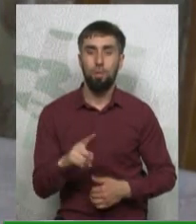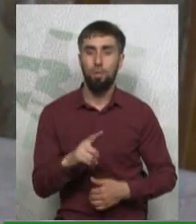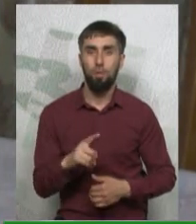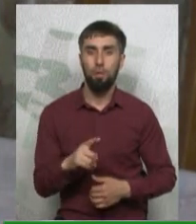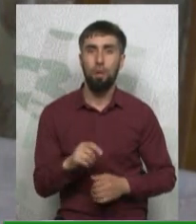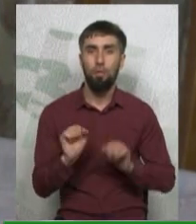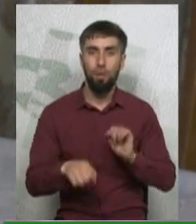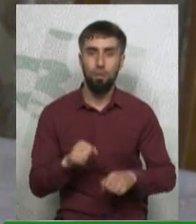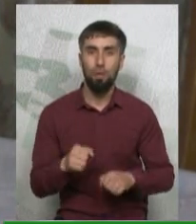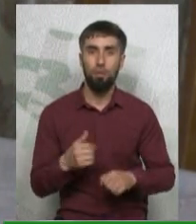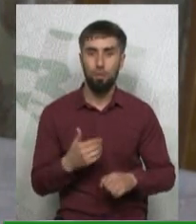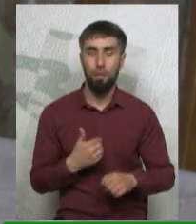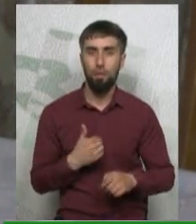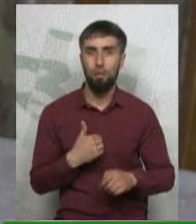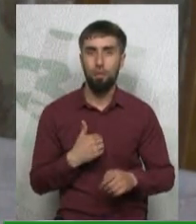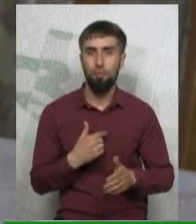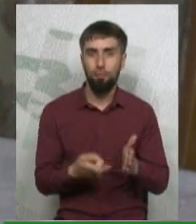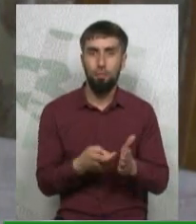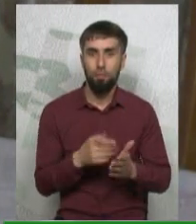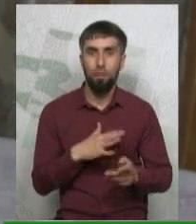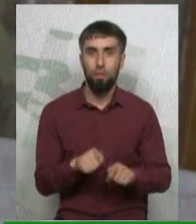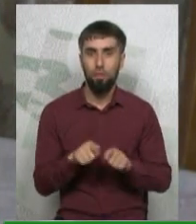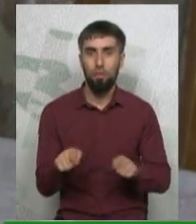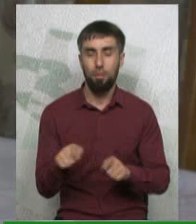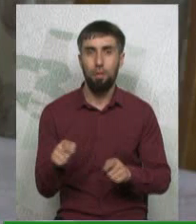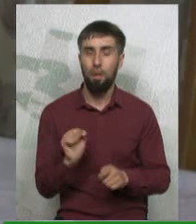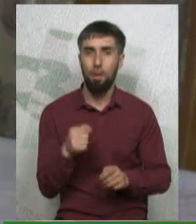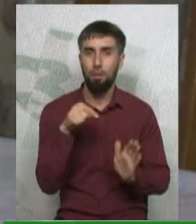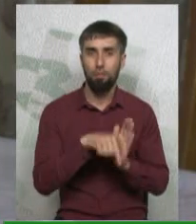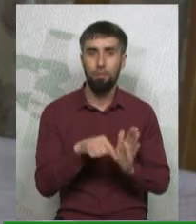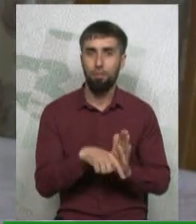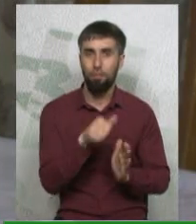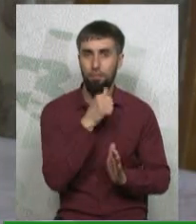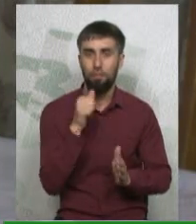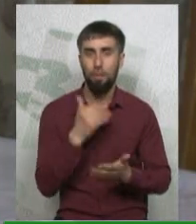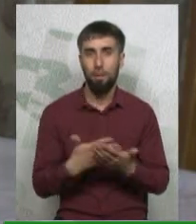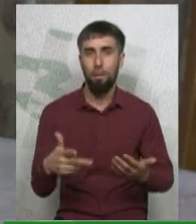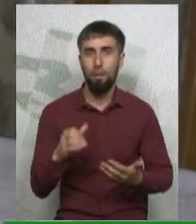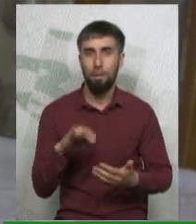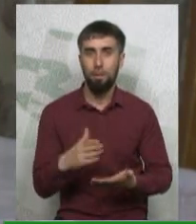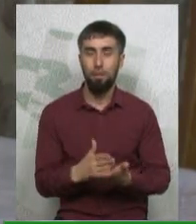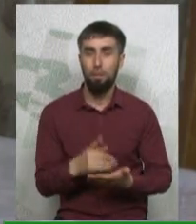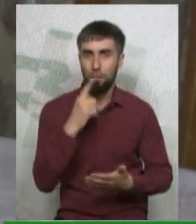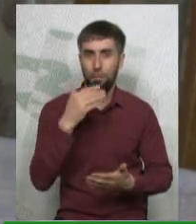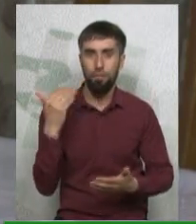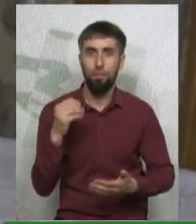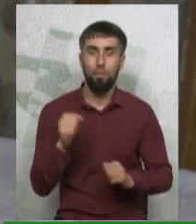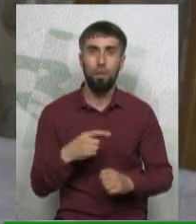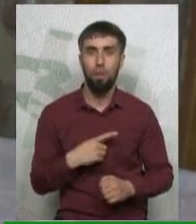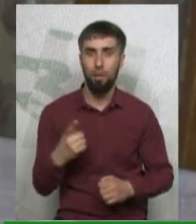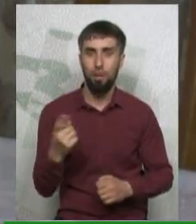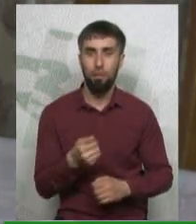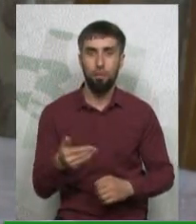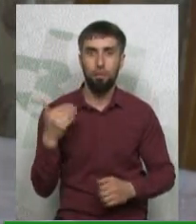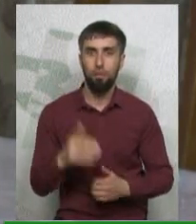То, что возможно, мы выкинули, а то, не знаю, там на разных сайтах. Я хандук раз, сакир, ха-ха.